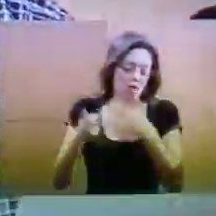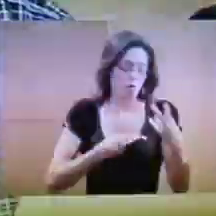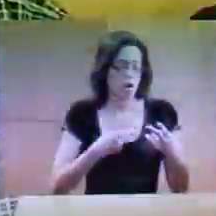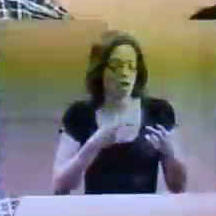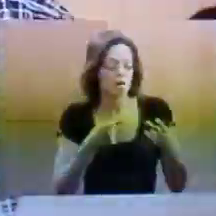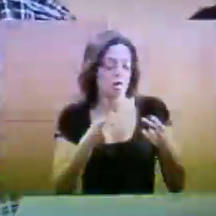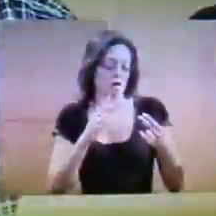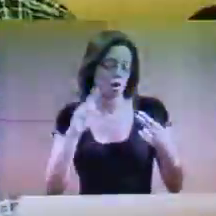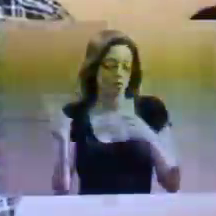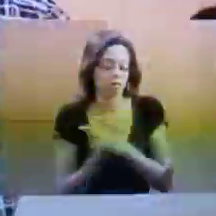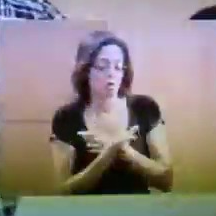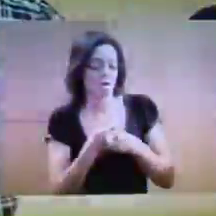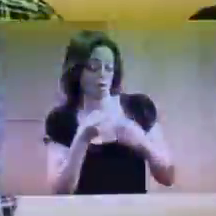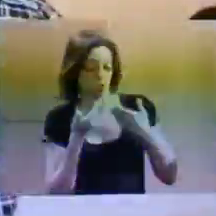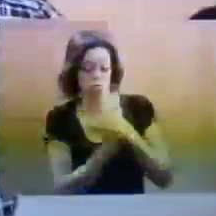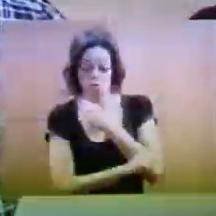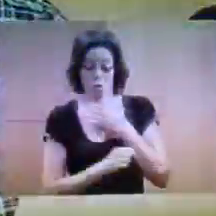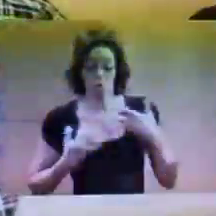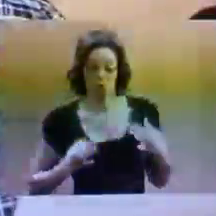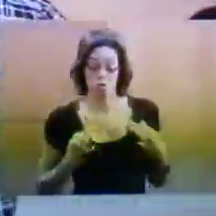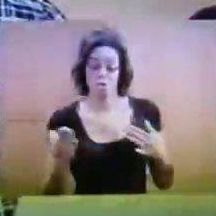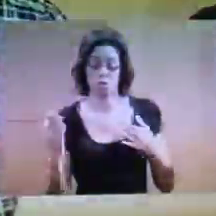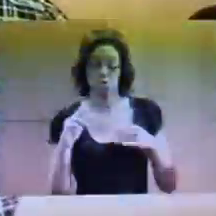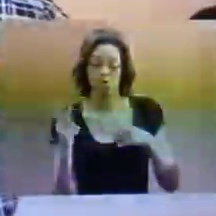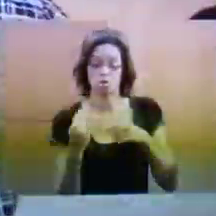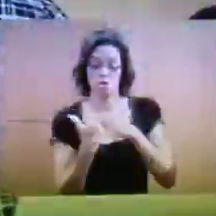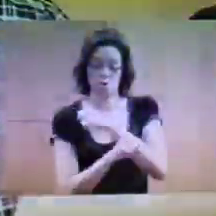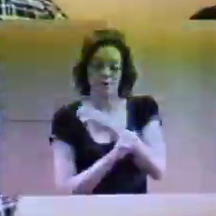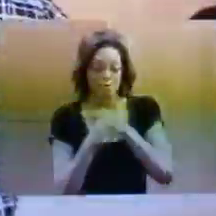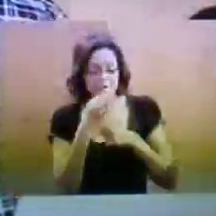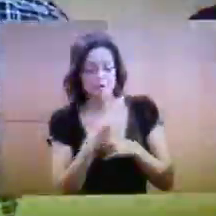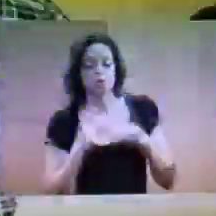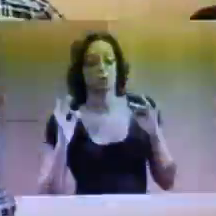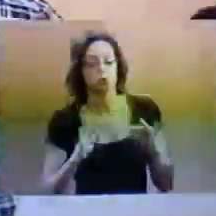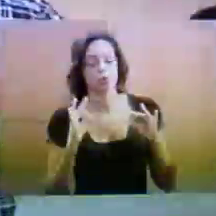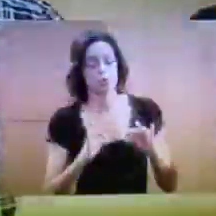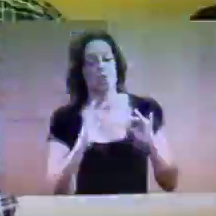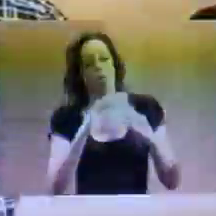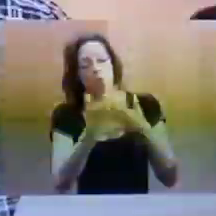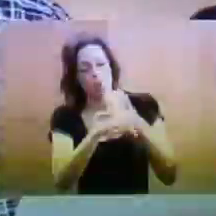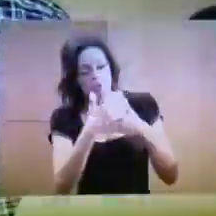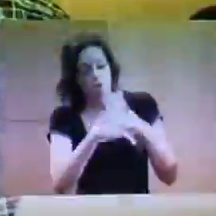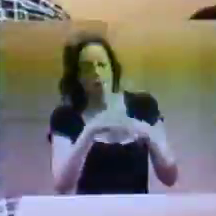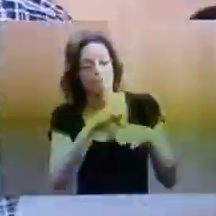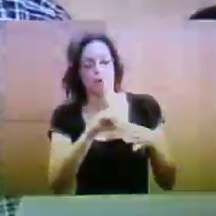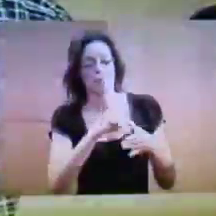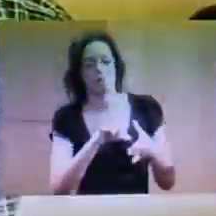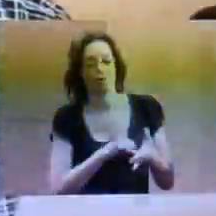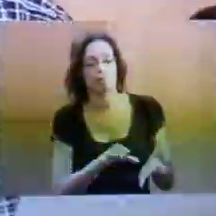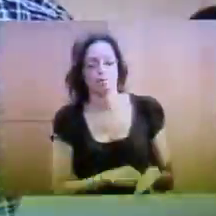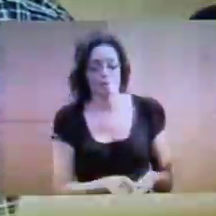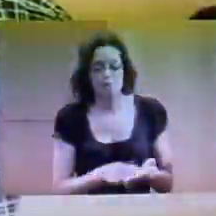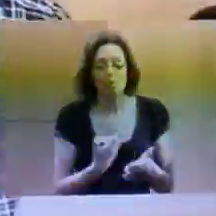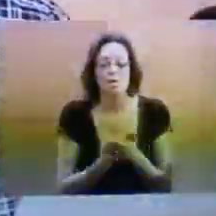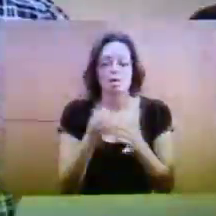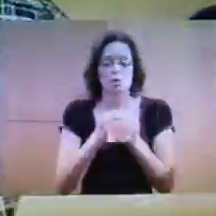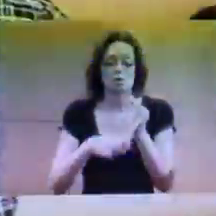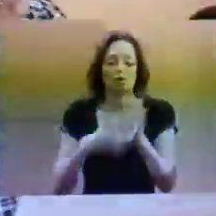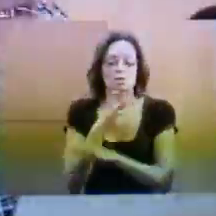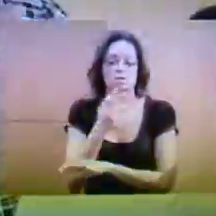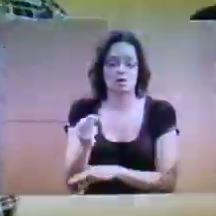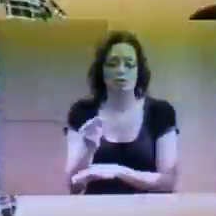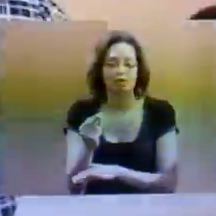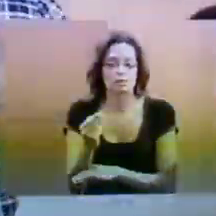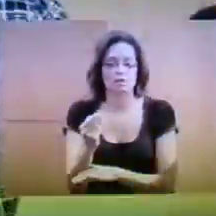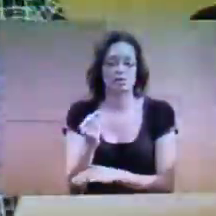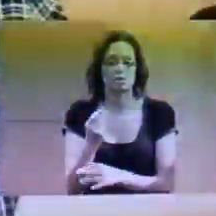semaine un courrier pour reconnaître ce retard dans le paiement des rémunérations. En tout cas, ceci a des conséquences très graves, que je